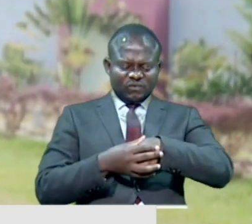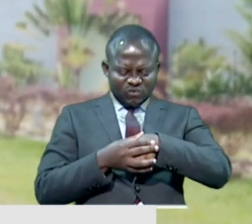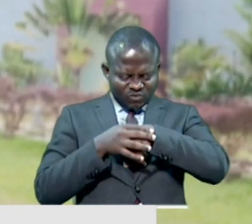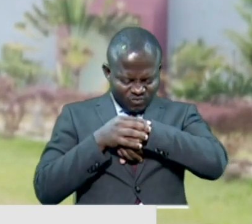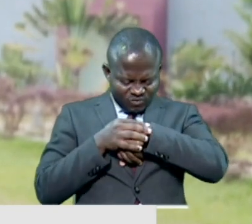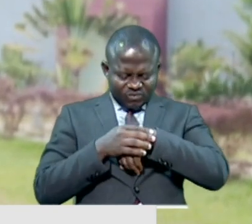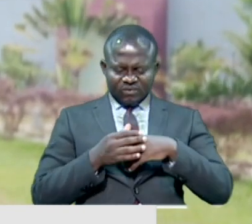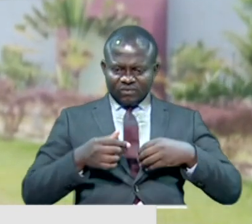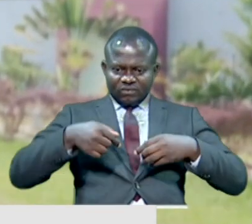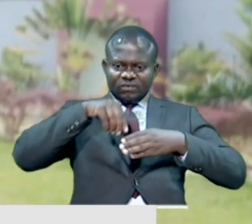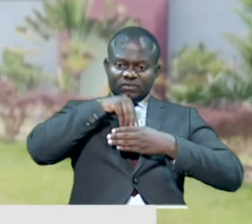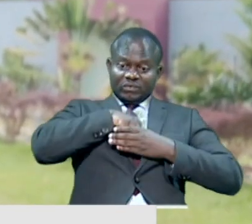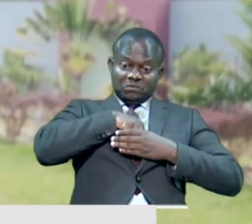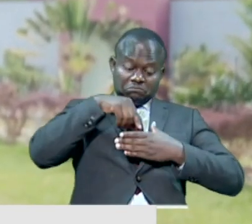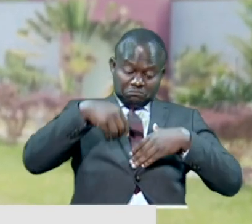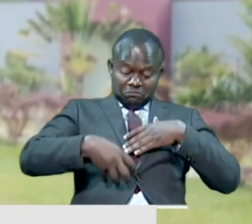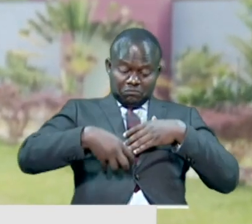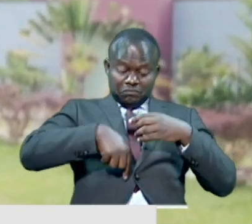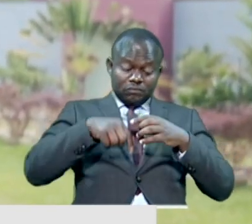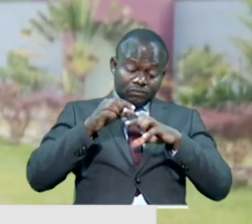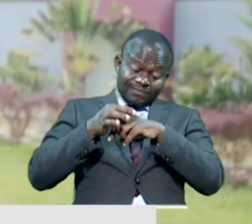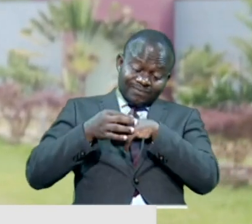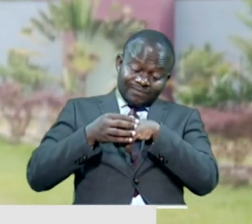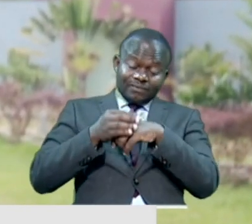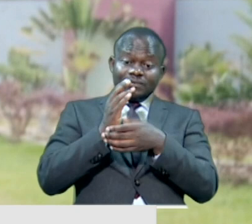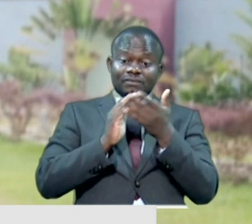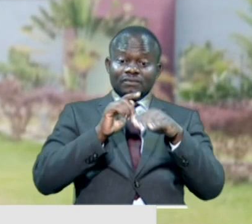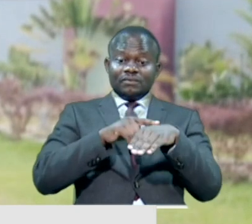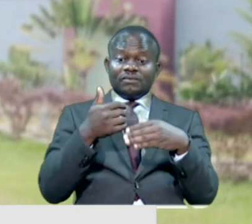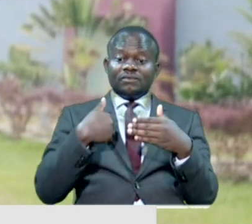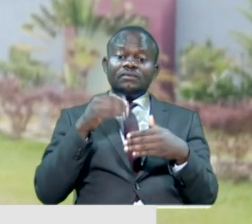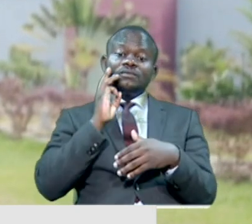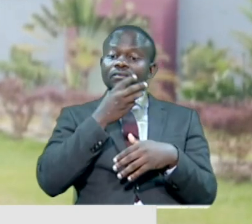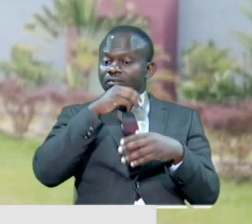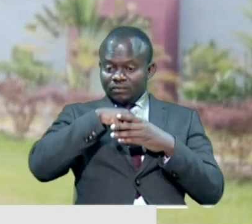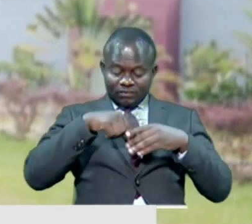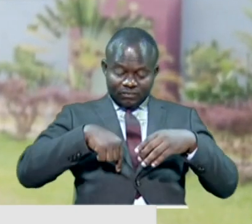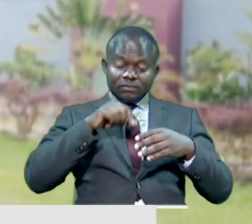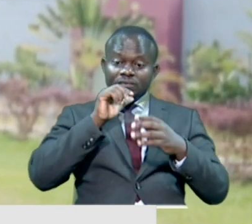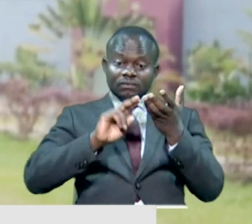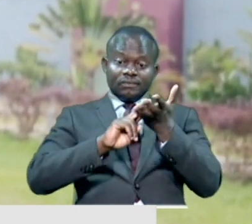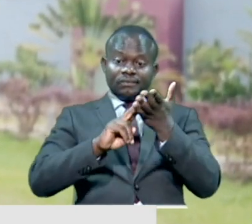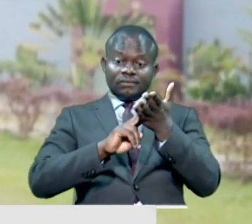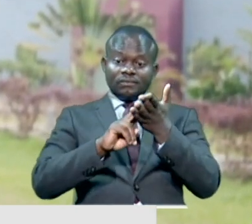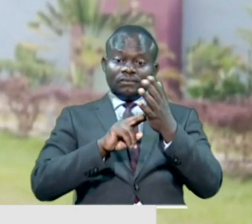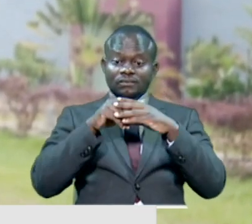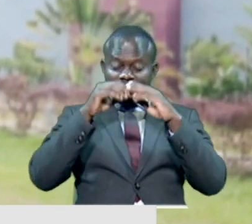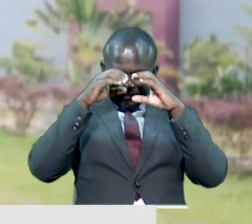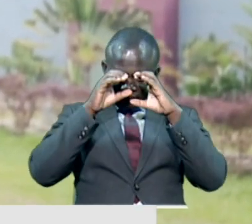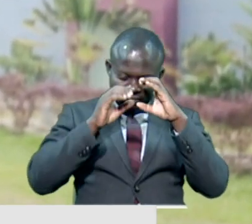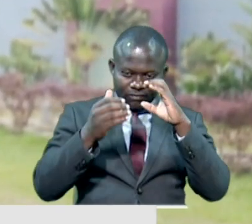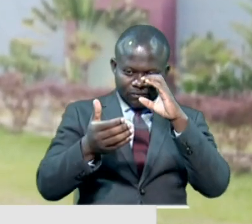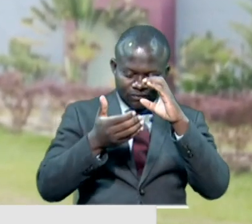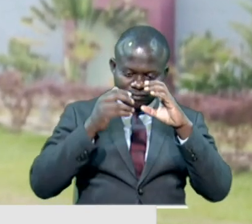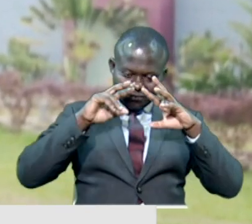utuba dushobora kuza mu nda hari igihe usanga umurwayi afite amazi mu nda udakoresheje icyuma ngo ubibone